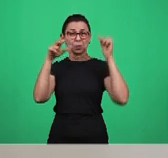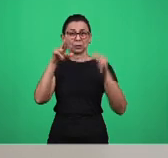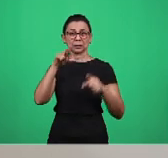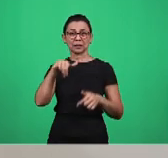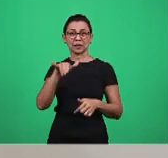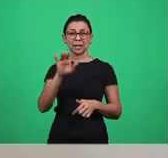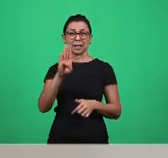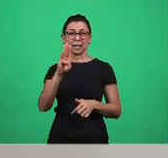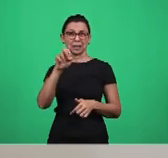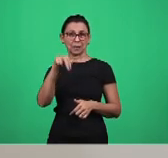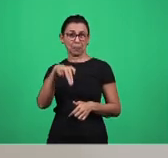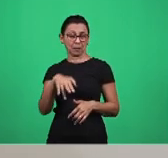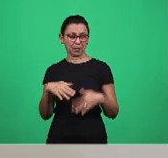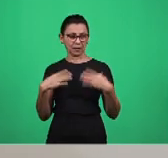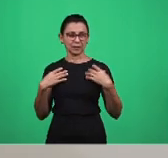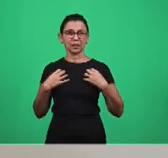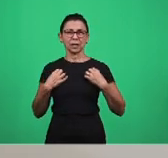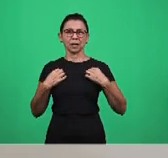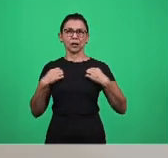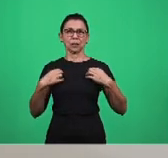avec un costume.